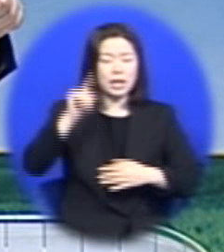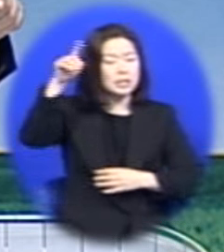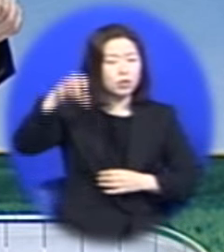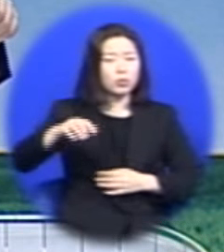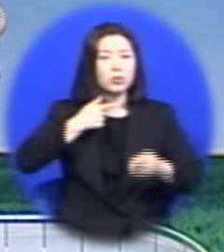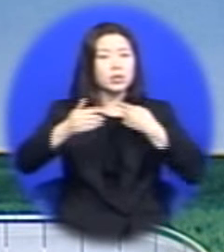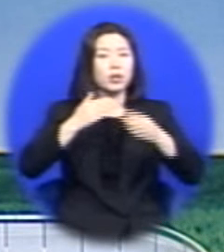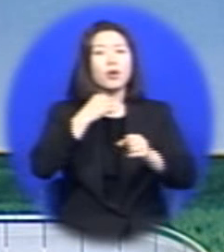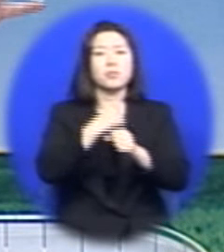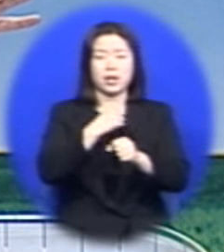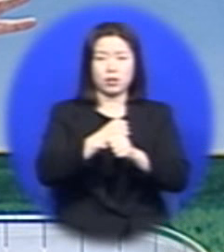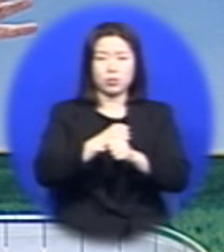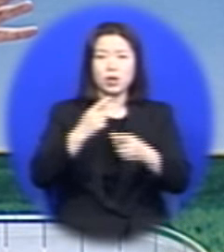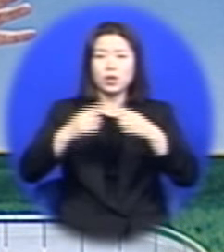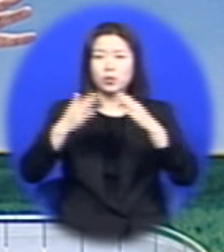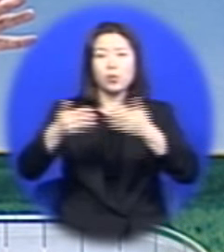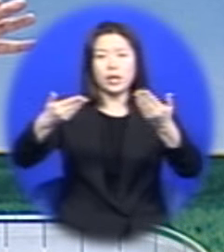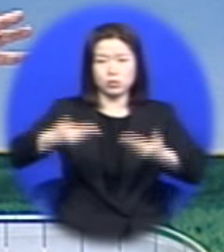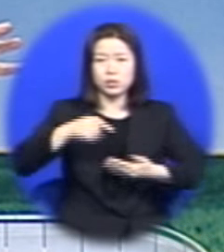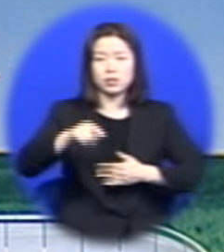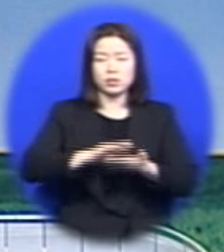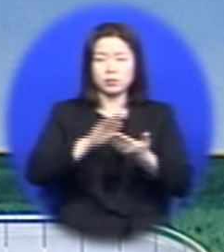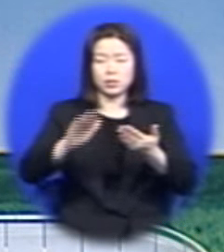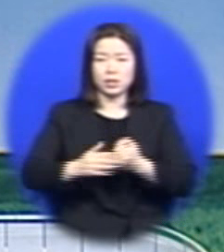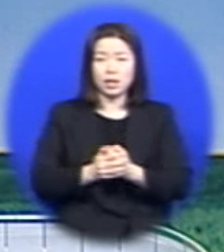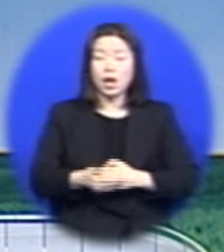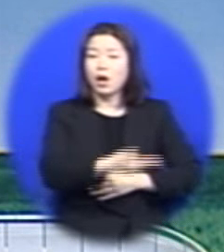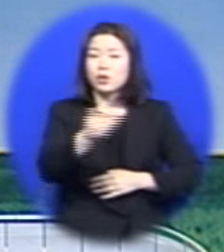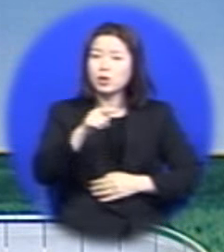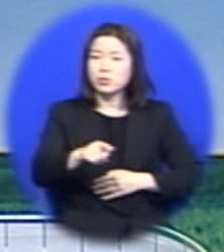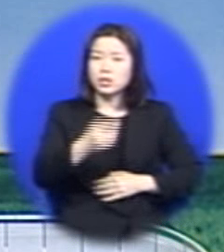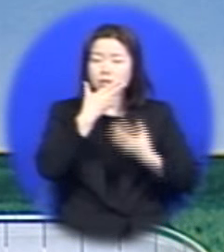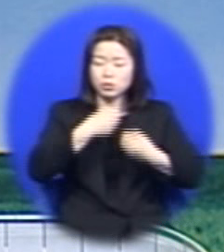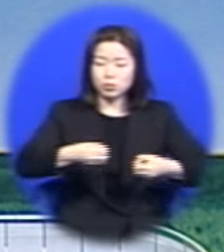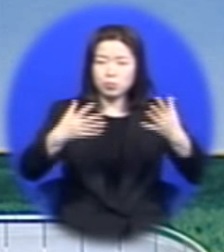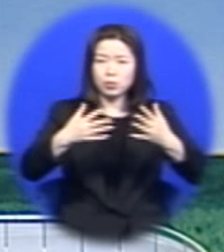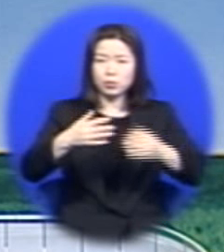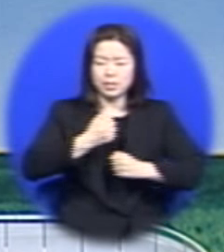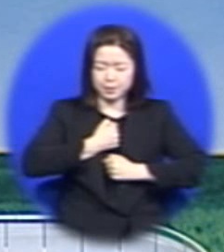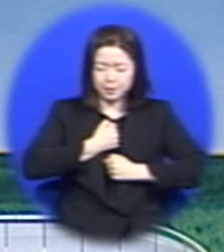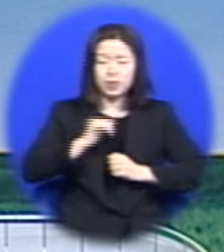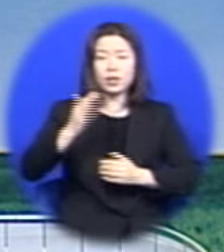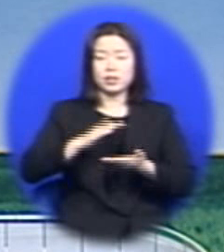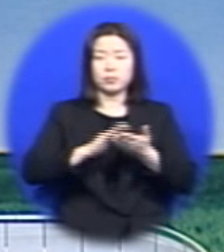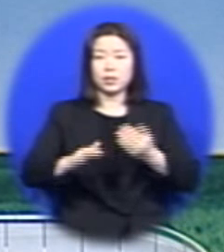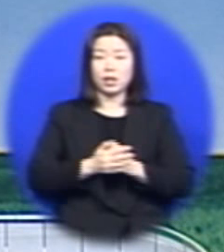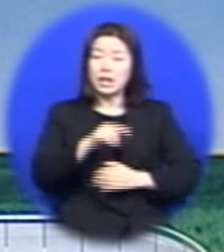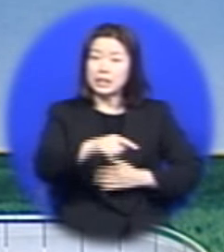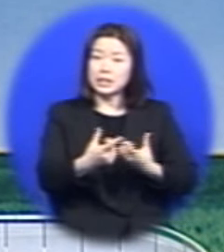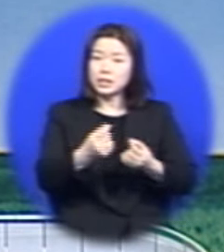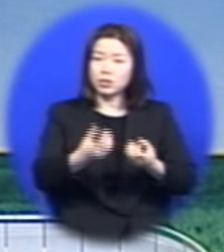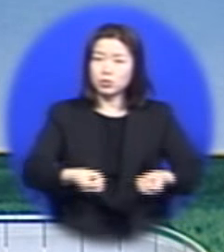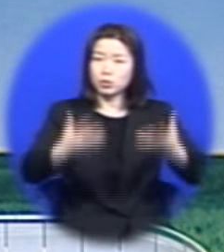경험하라고 교회를 주신 거예요. 여러분, 이 축복을 지켜내야 됩니다. 우리가 이런 축복을